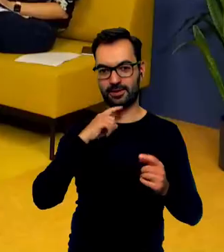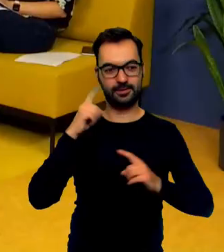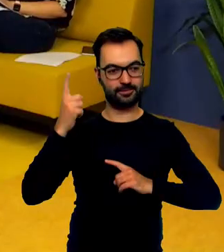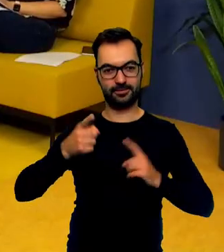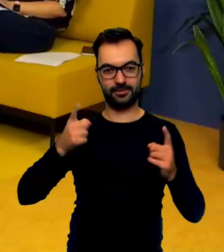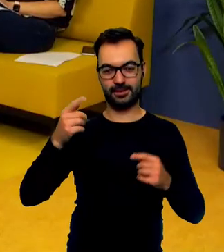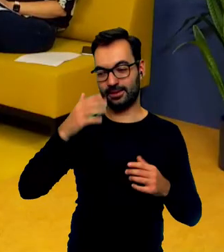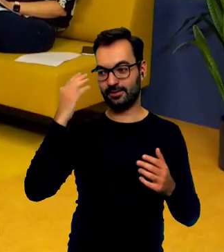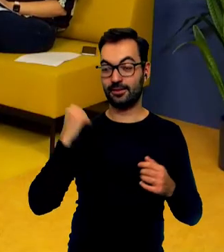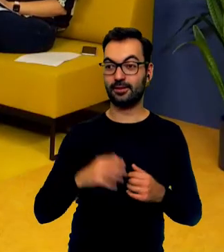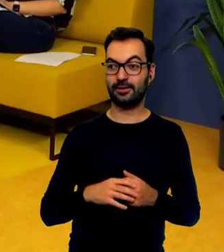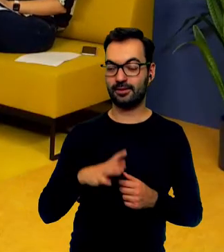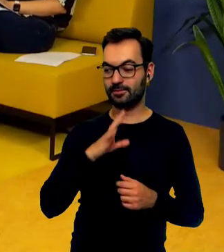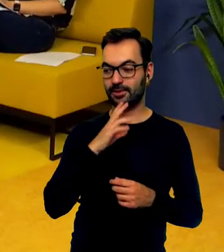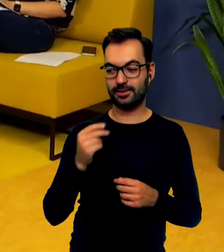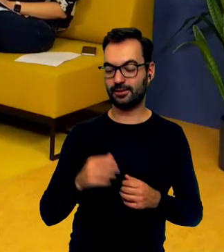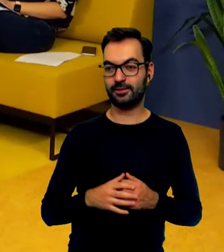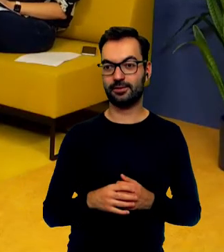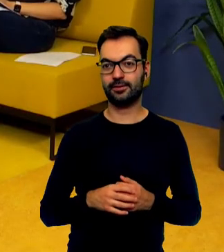Nie wiem,